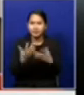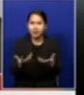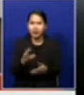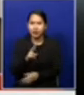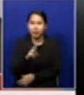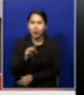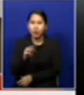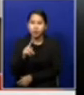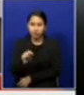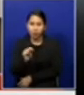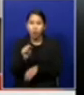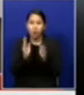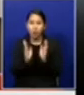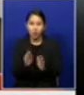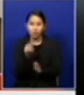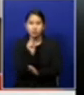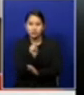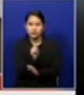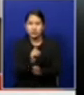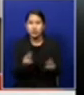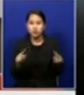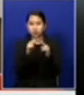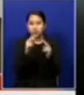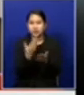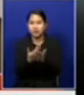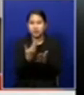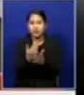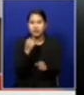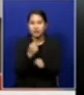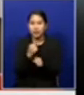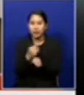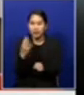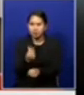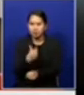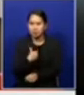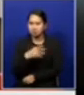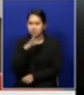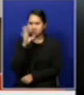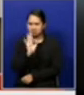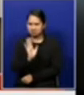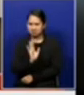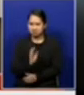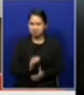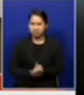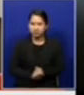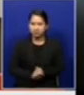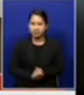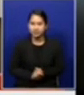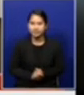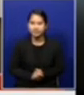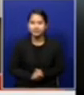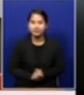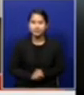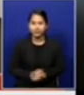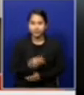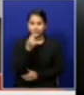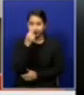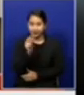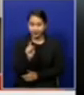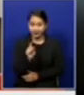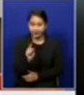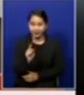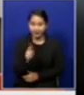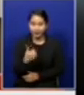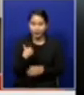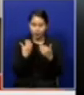กวันนี้ทำงานรวดเร็วผมว่าไม่จริงดูจากเหตุการณ์ต่างๆในวิก